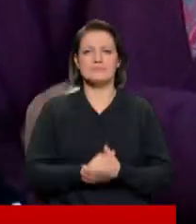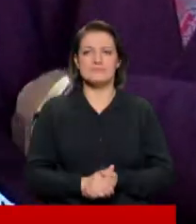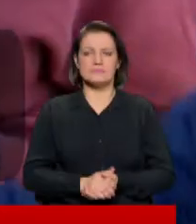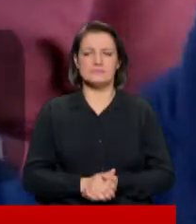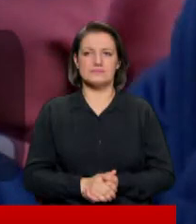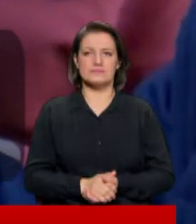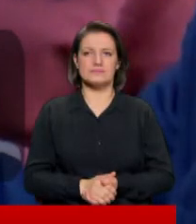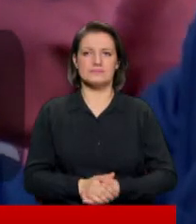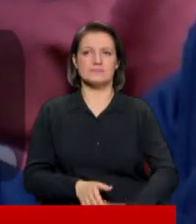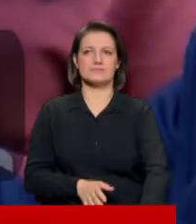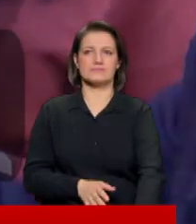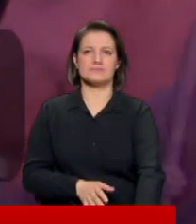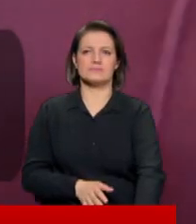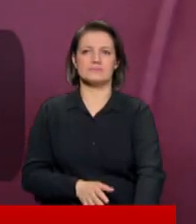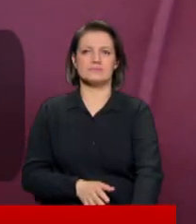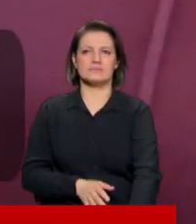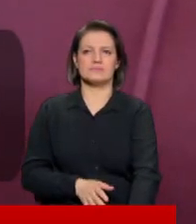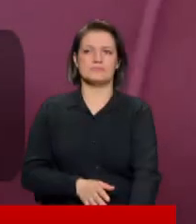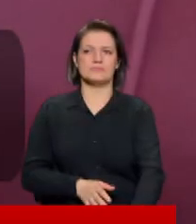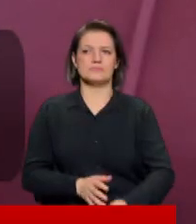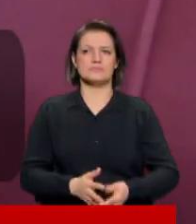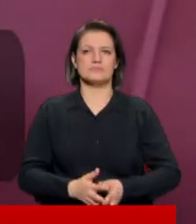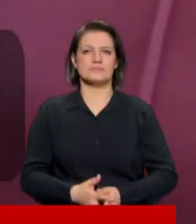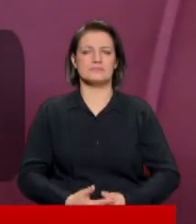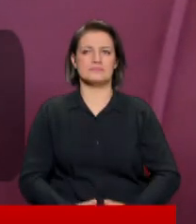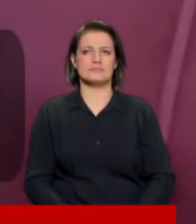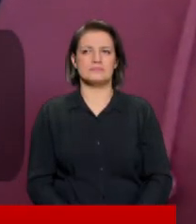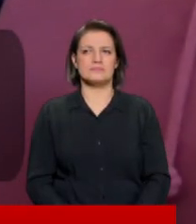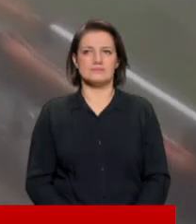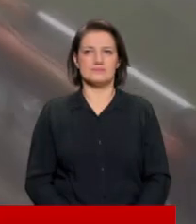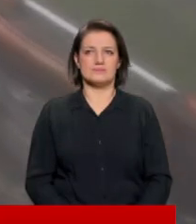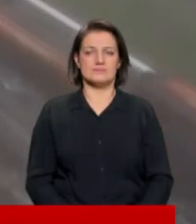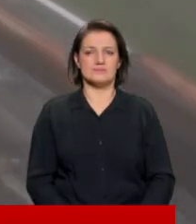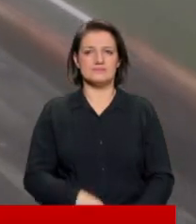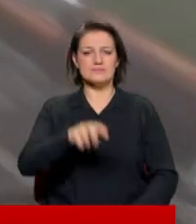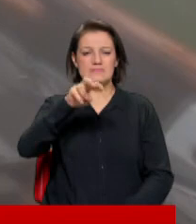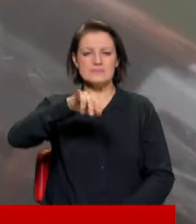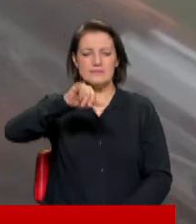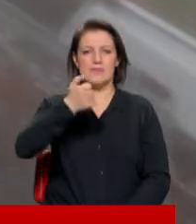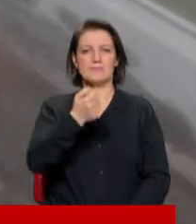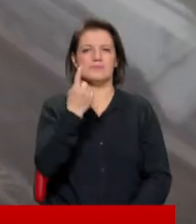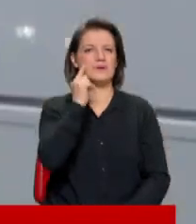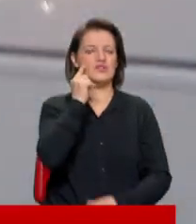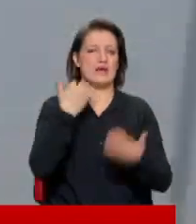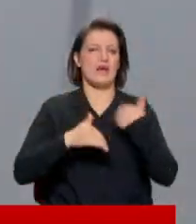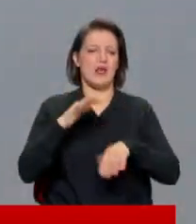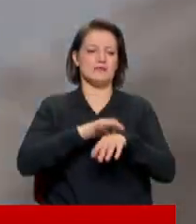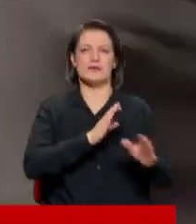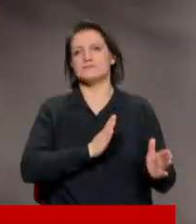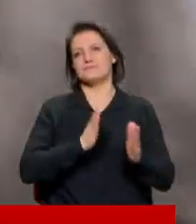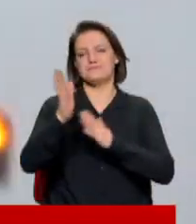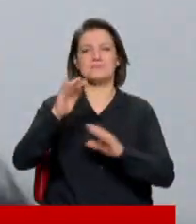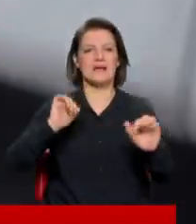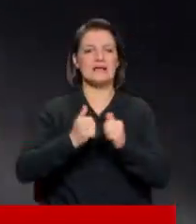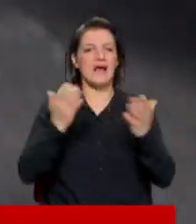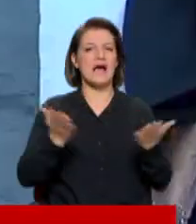gürültü. Görmedim, tüm sisliydi. Ortalık bir anlamda ne olduğunu ben bilemedim. 8'e ağır 61 yaralı hastanelere kaldırıldı.